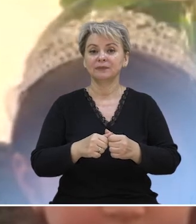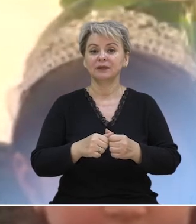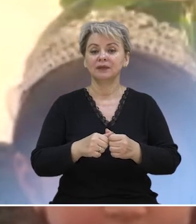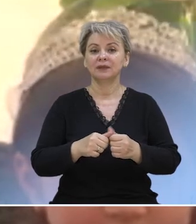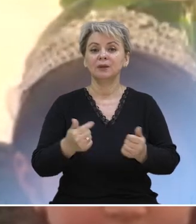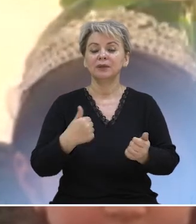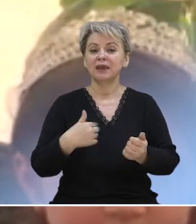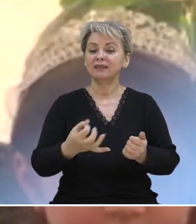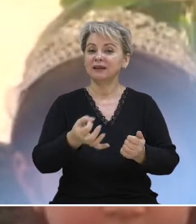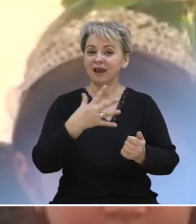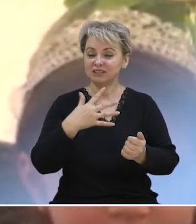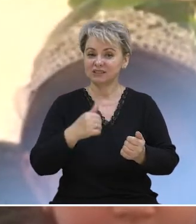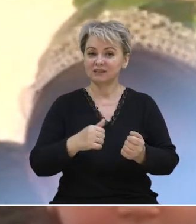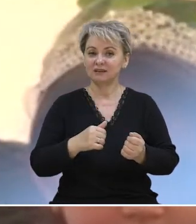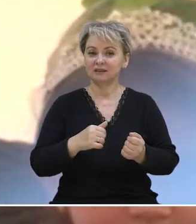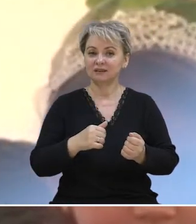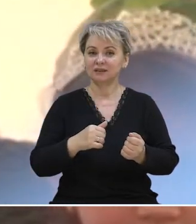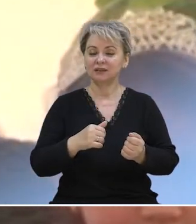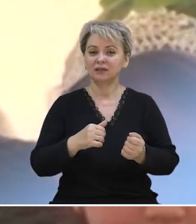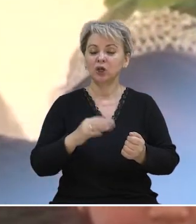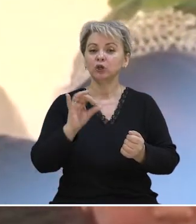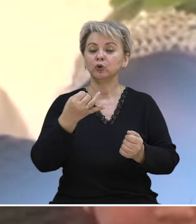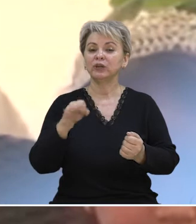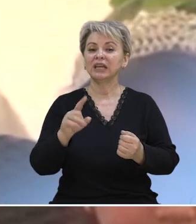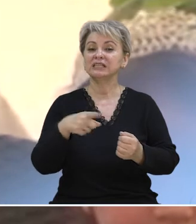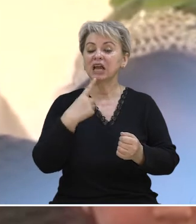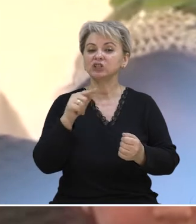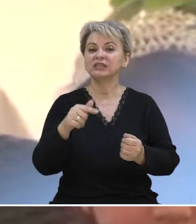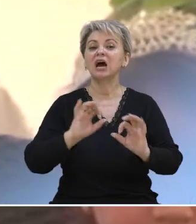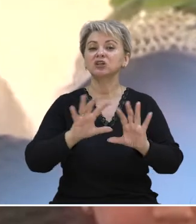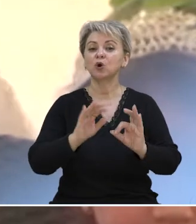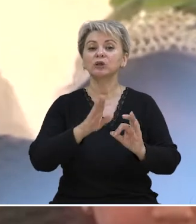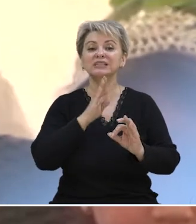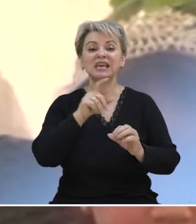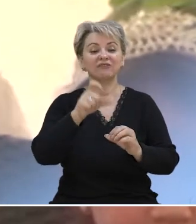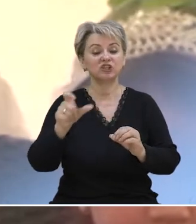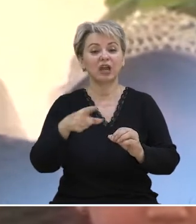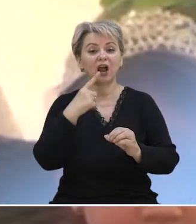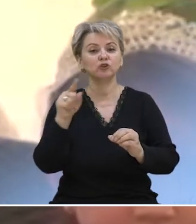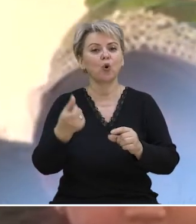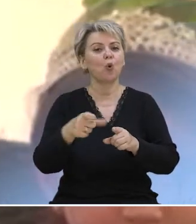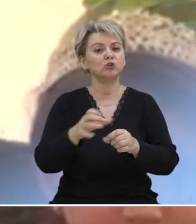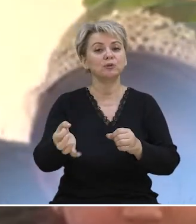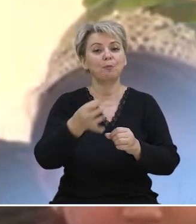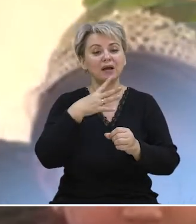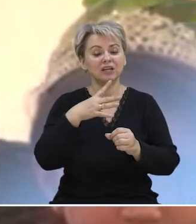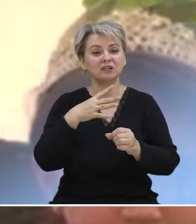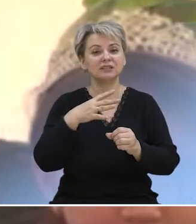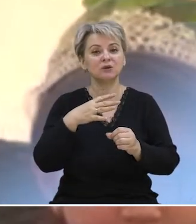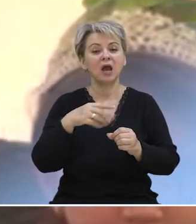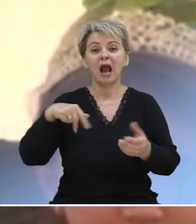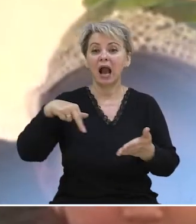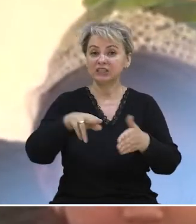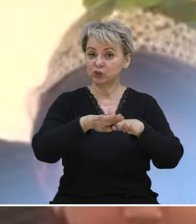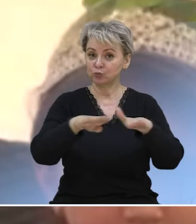Мне понравилось. Юрий, переводитель. Давайте расскажу. Девочки говорят о том, что им очень